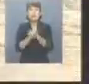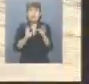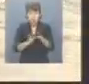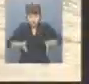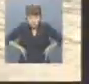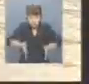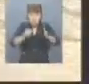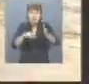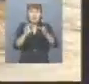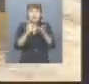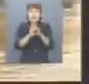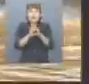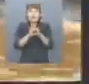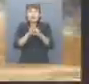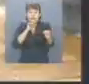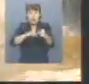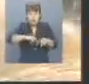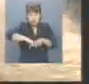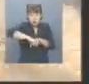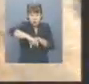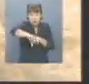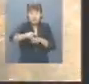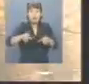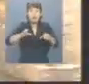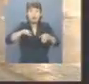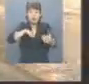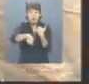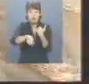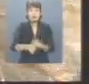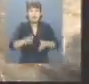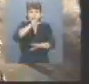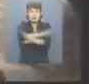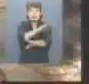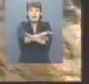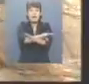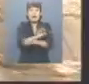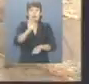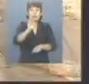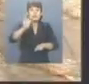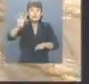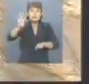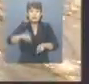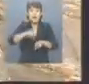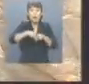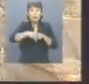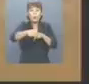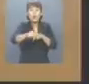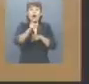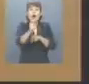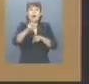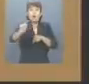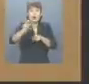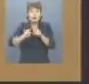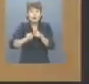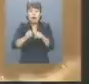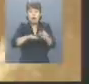เกาะกลางถนนตั้งแต่4แยกพุทธมณฑลสาย4ไปจนถึง4แยกอ้อมน้อยหลายจุดนะครับเพื่อระบายน้ำจากฝั่งพุทธ